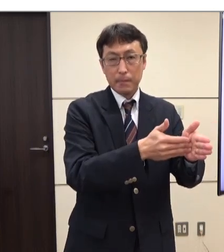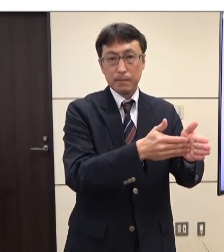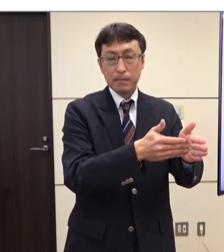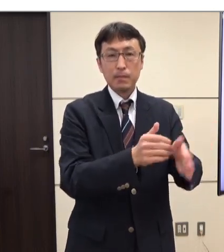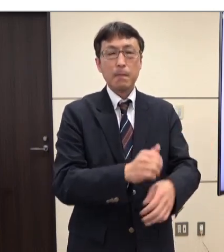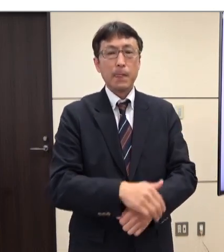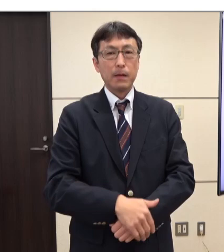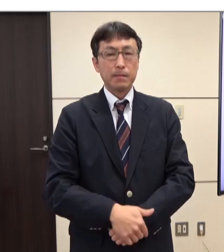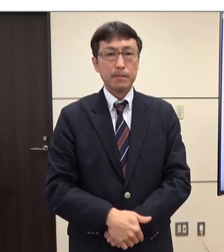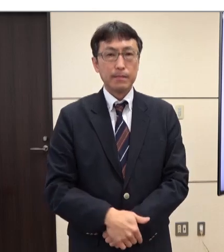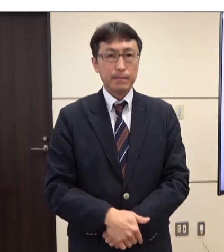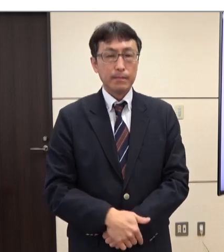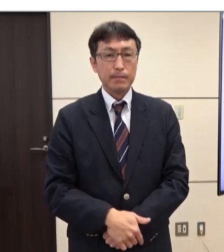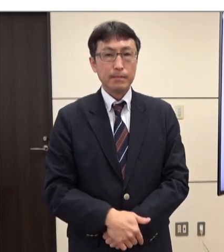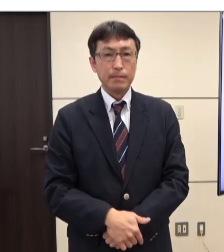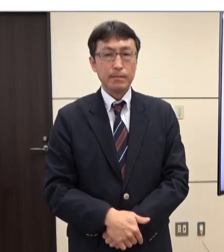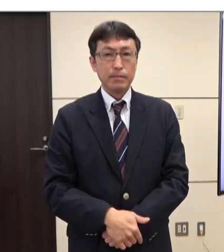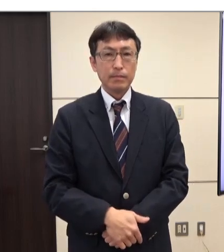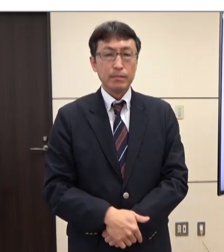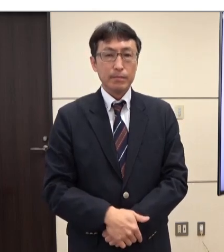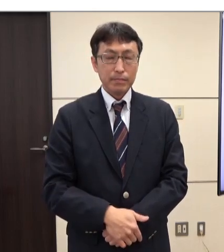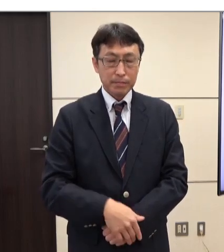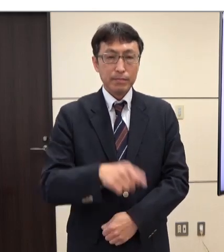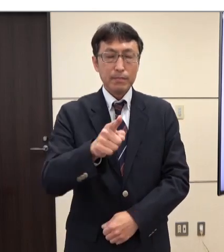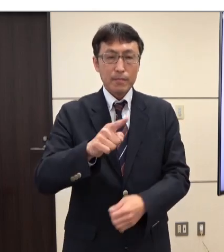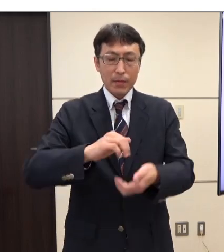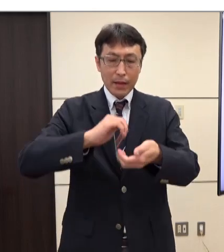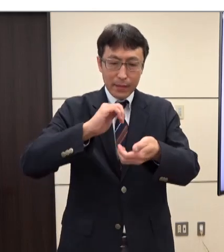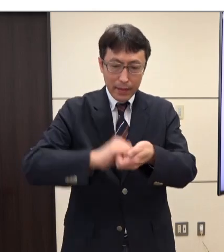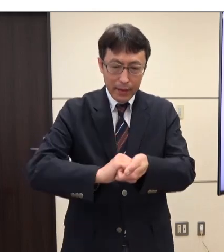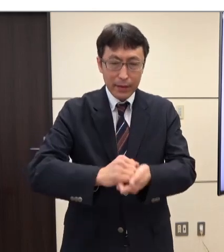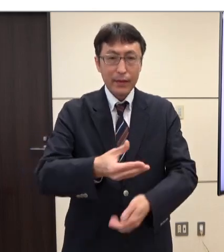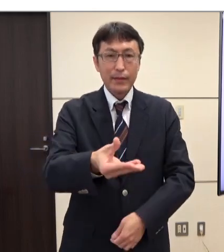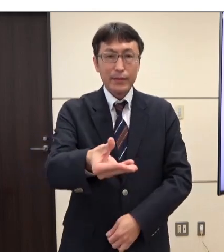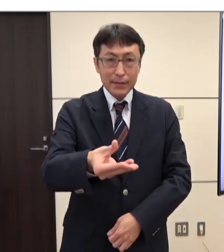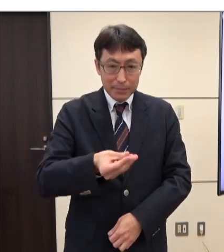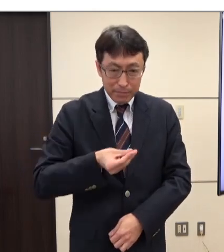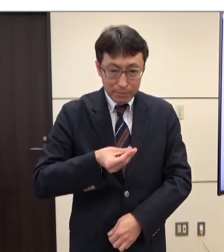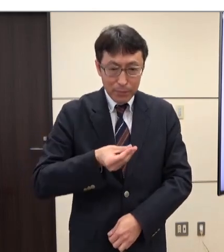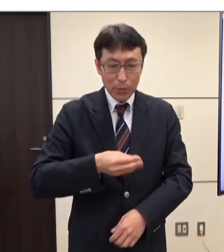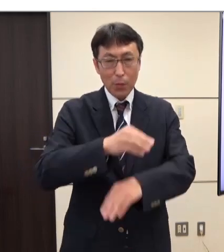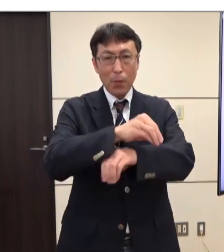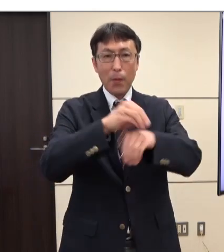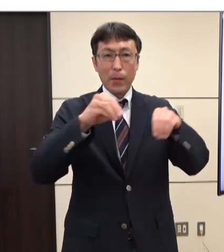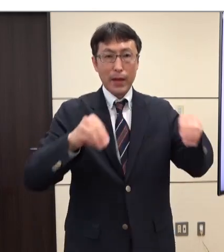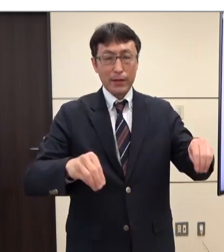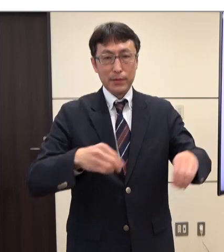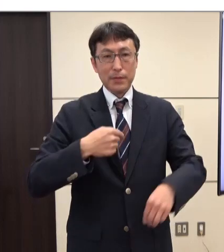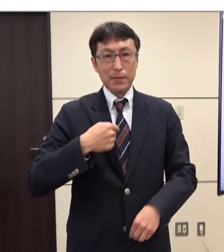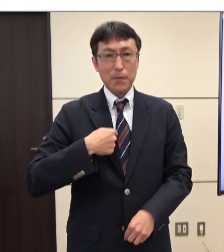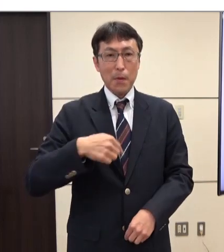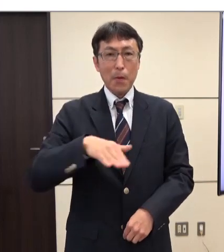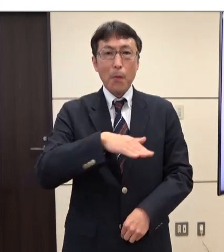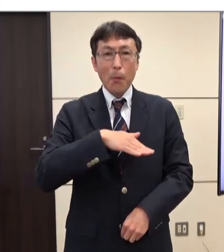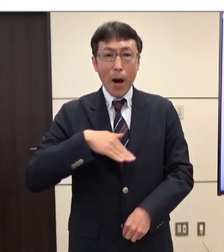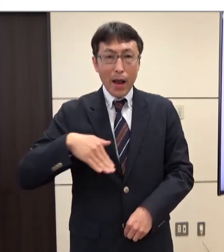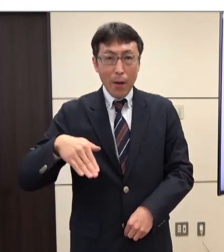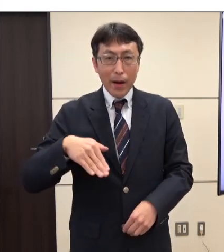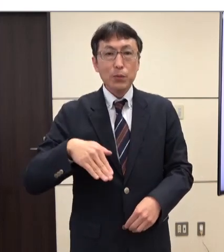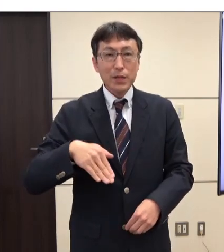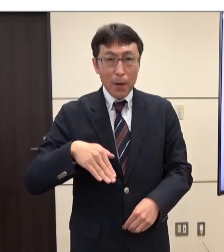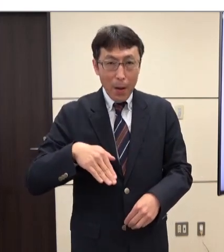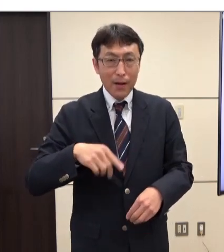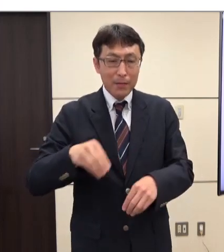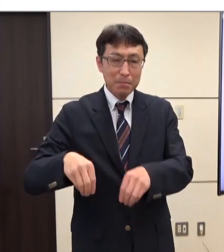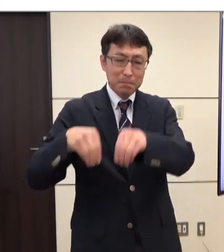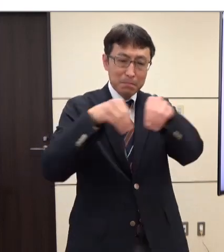まあ定期借家契約とすることで、まあ我々とすれば回転を良くしていきたいというふうに思っ